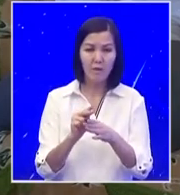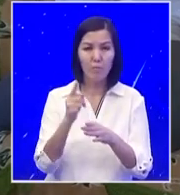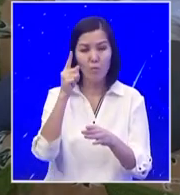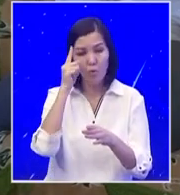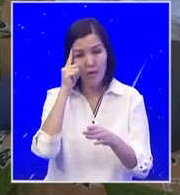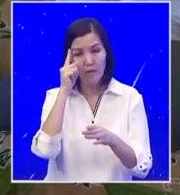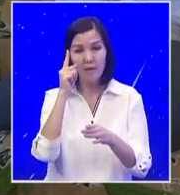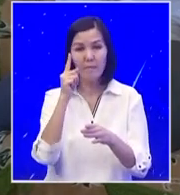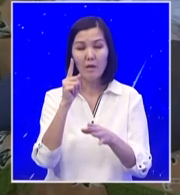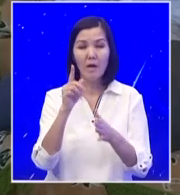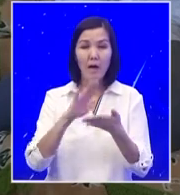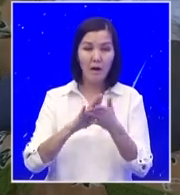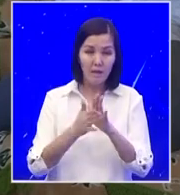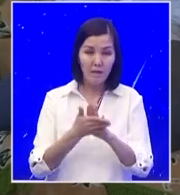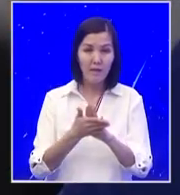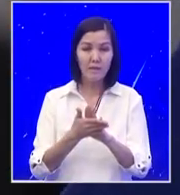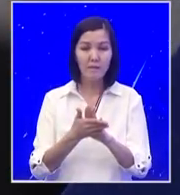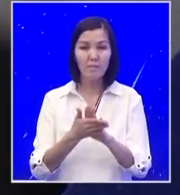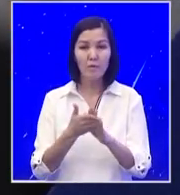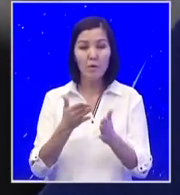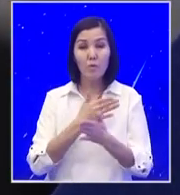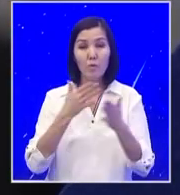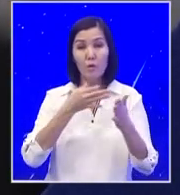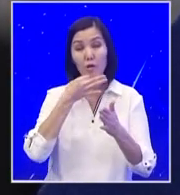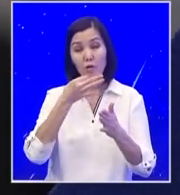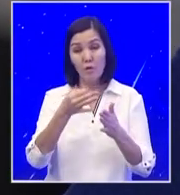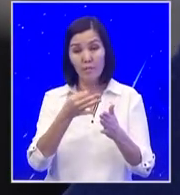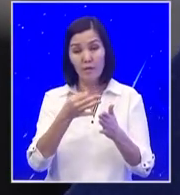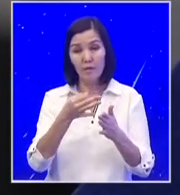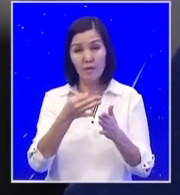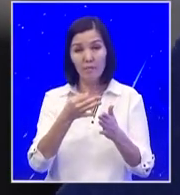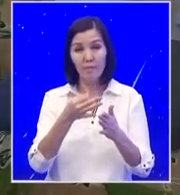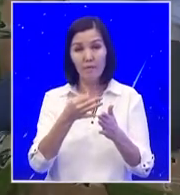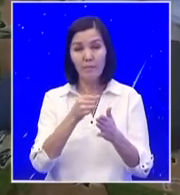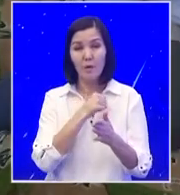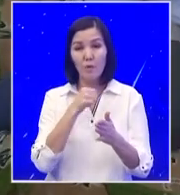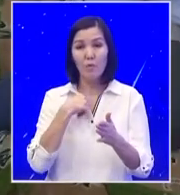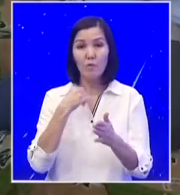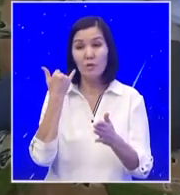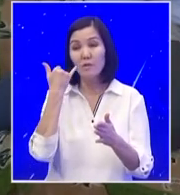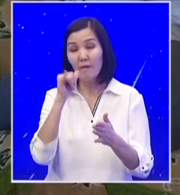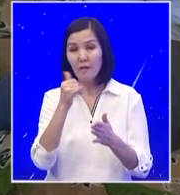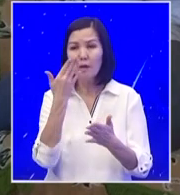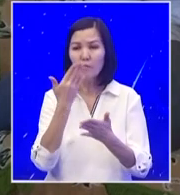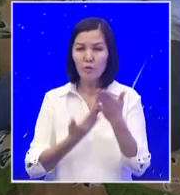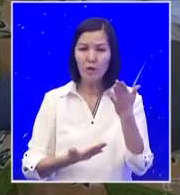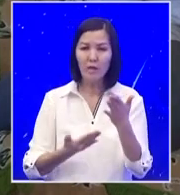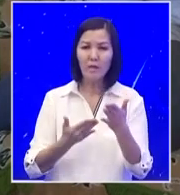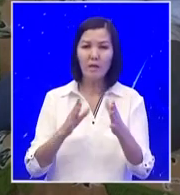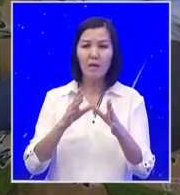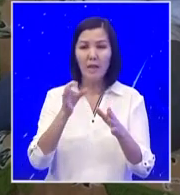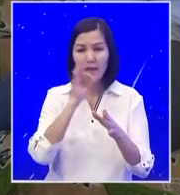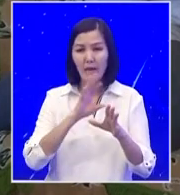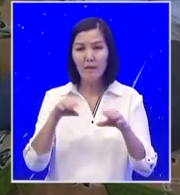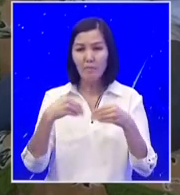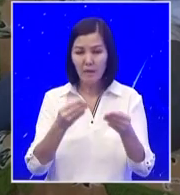ойланып, ақылдасып, үлкен жауап кешілікпен қарайды. Өзі хабарласып тұрады. Берді ма, дәрі